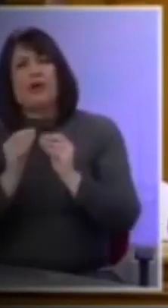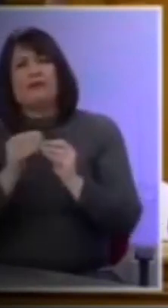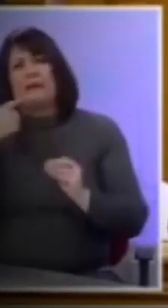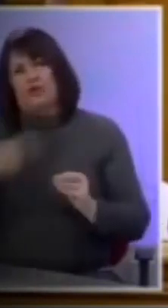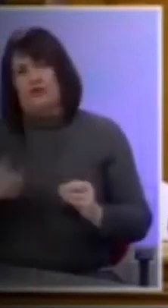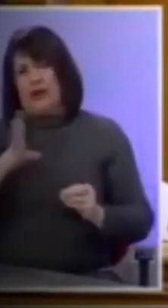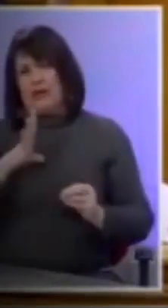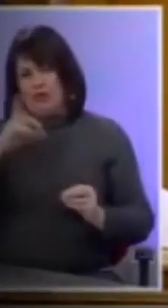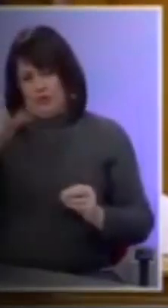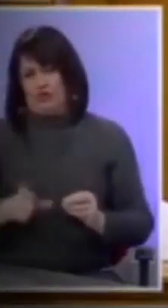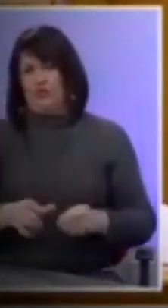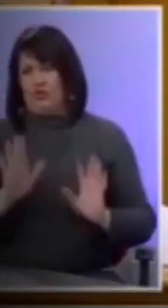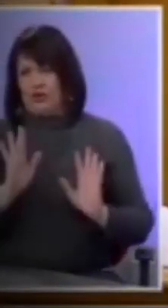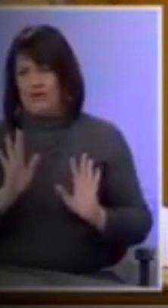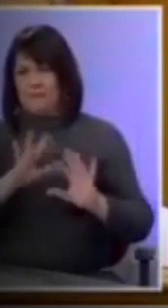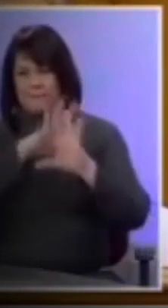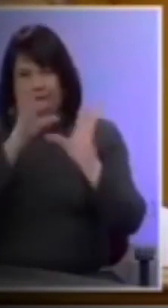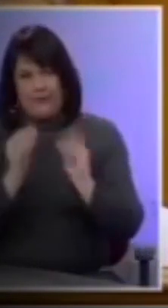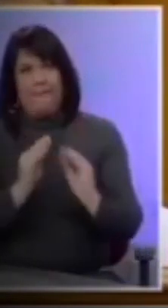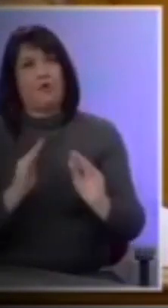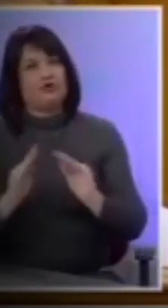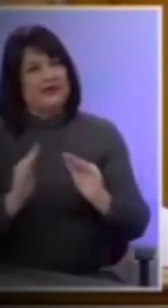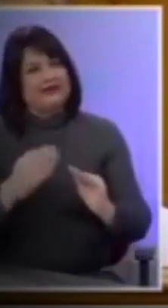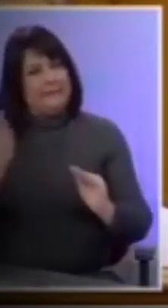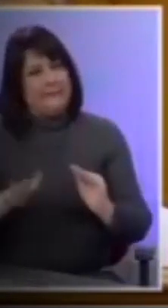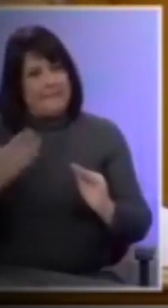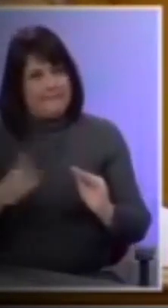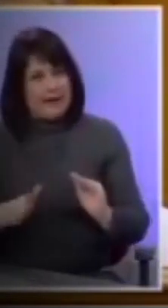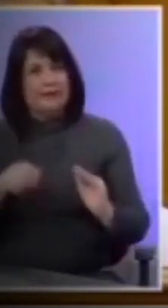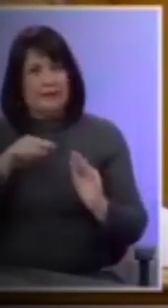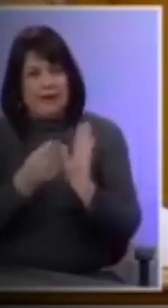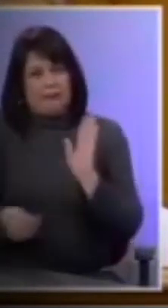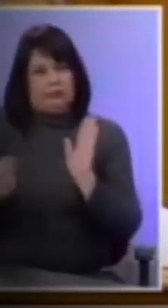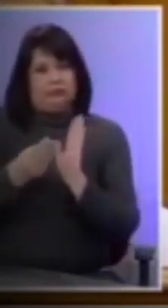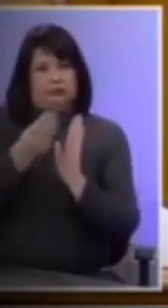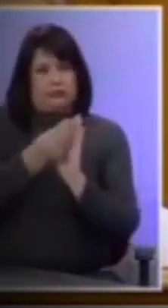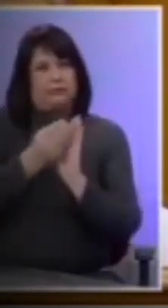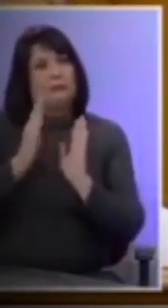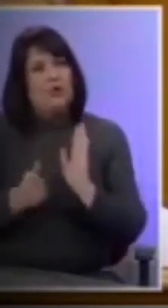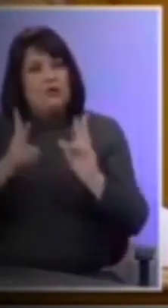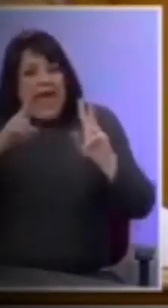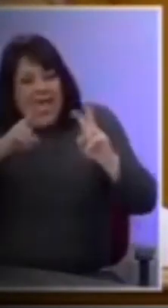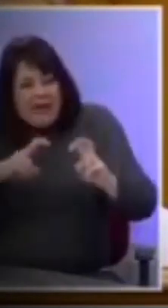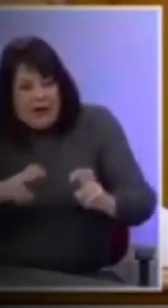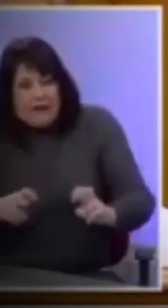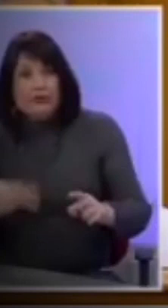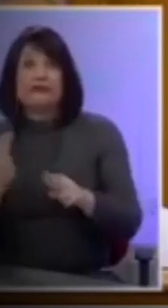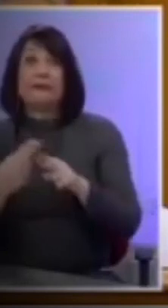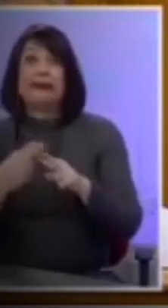αξία. Νομίζω ότι έχουν τεθεί όλες οι διασφαλίσεις. Απλώς επεκτείνει τη δυνατότητα διερευνήσεως πολύ